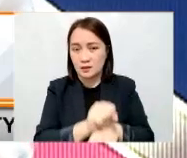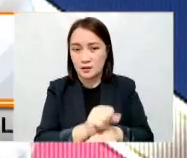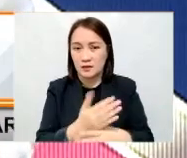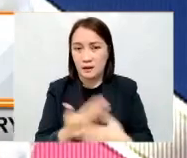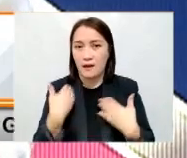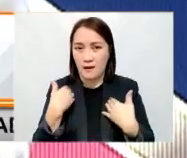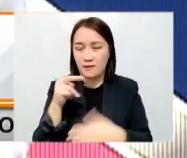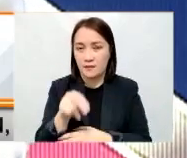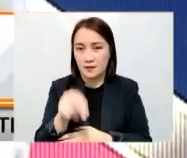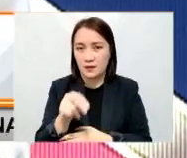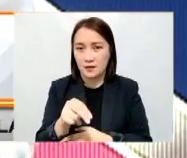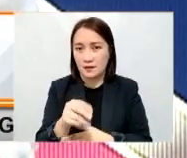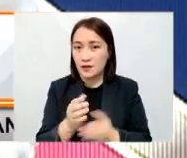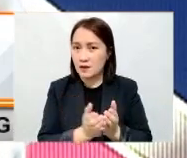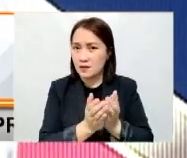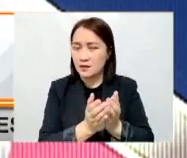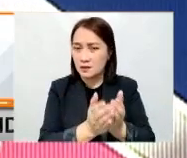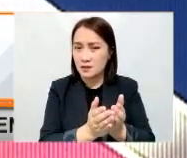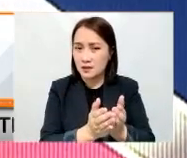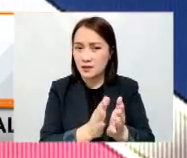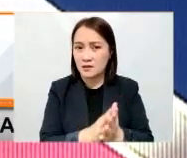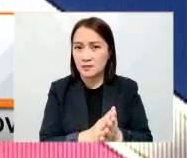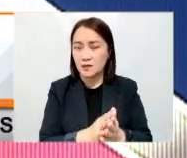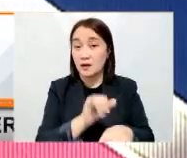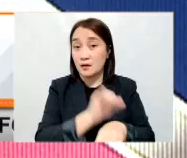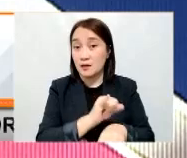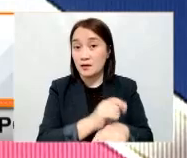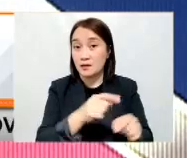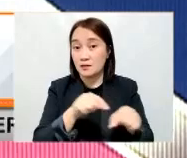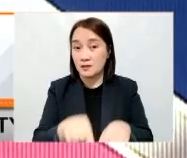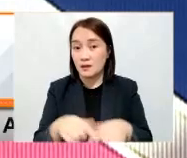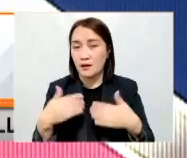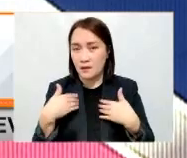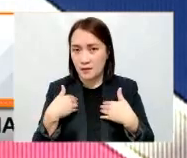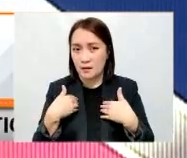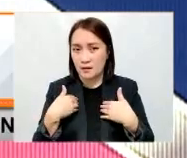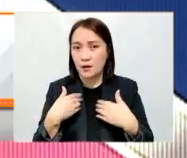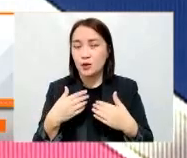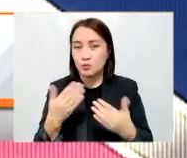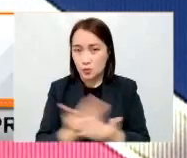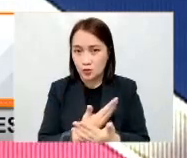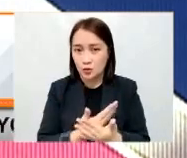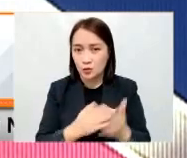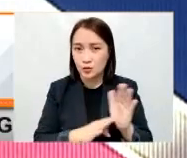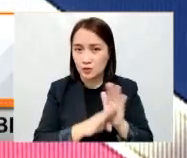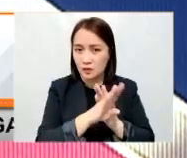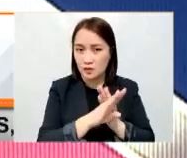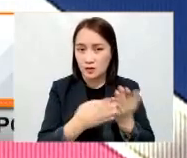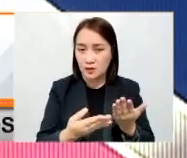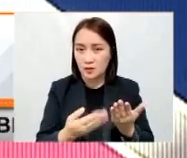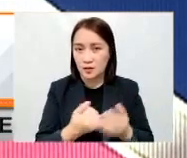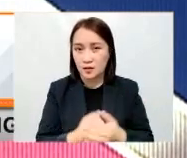shipping industry to adapt and integrate new developments into their fleets, starting with the retooling of